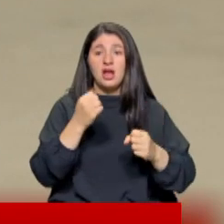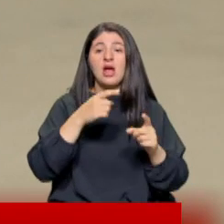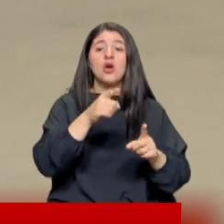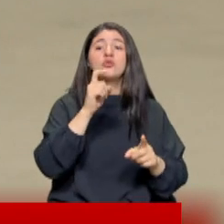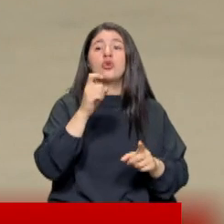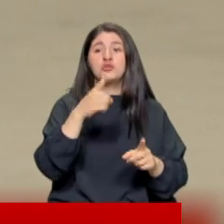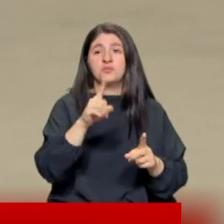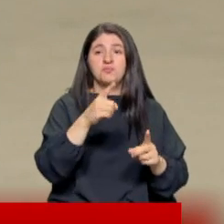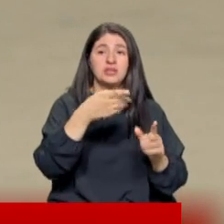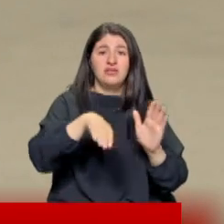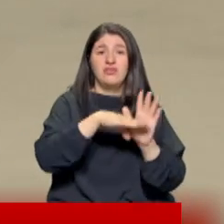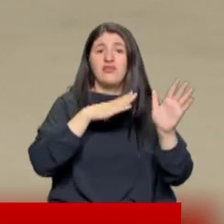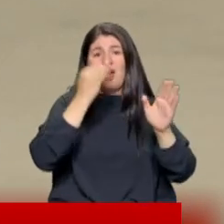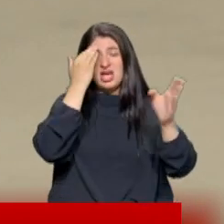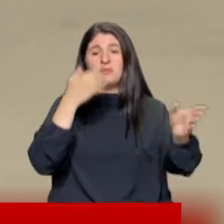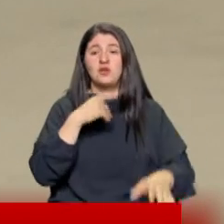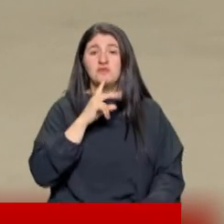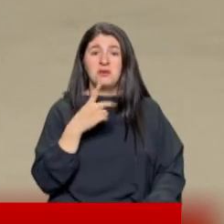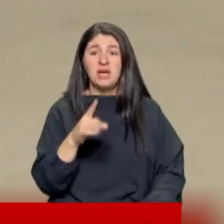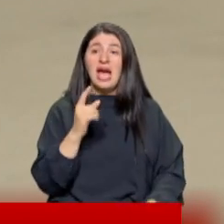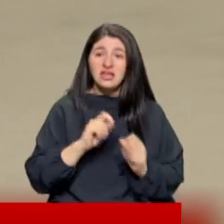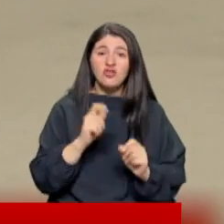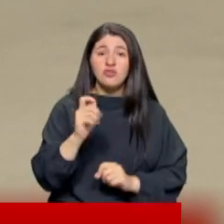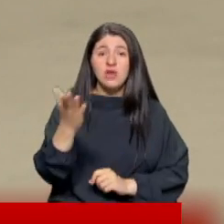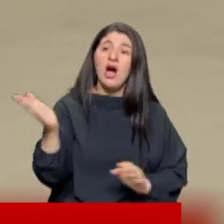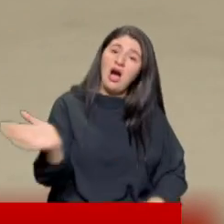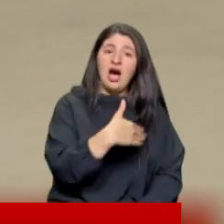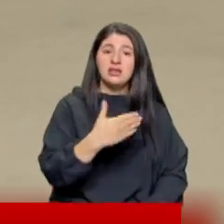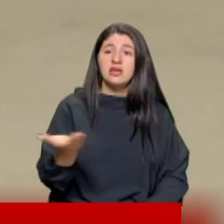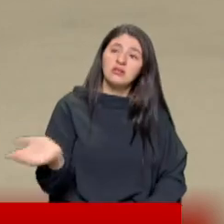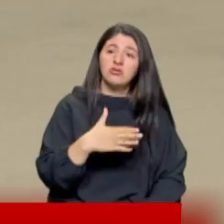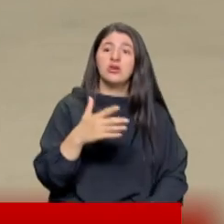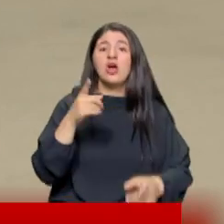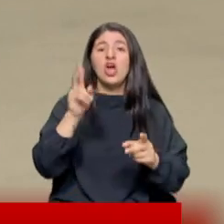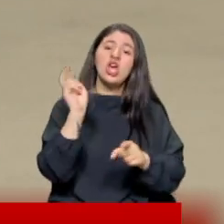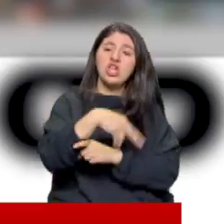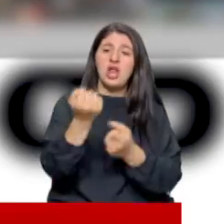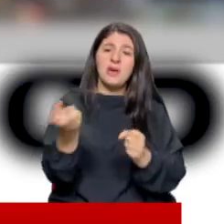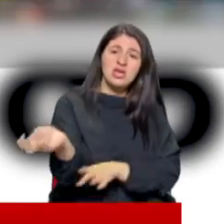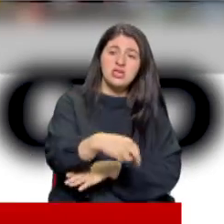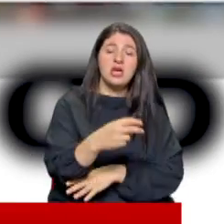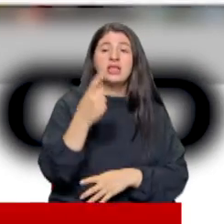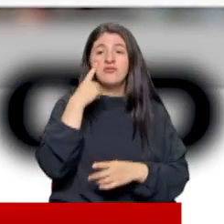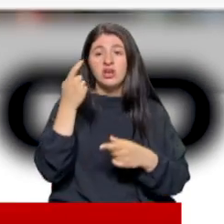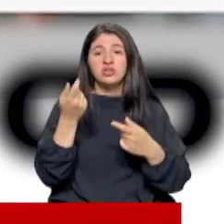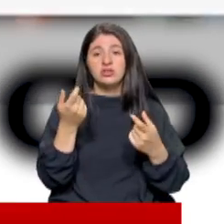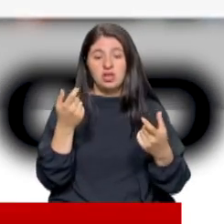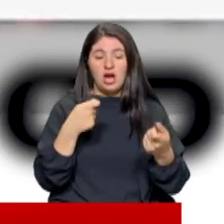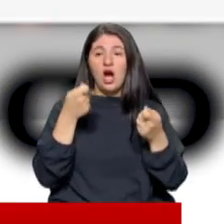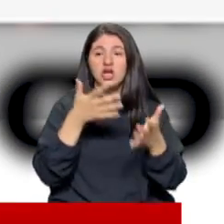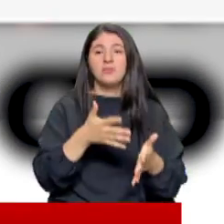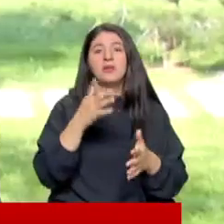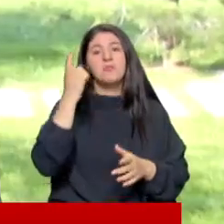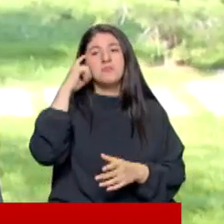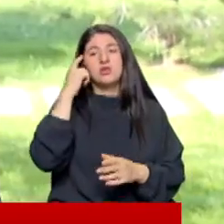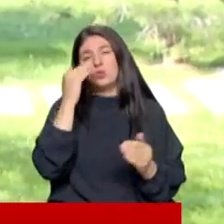bin makam aracı var. Bizde 125 bin. Eğer tasarruf yapacaksanız hodri meydan inin o araçlardan arkadaşlar. Kamu harcamalarını da